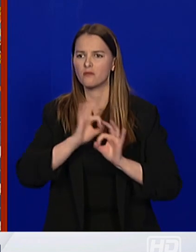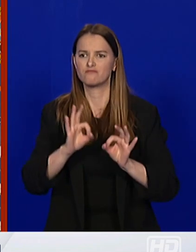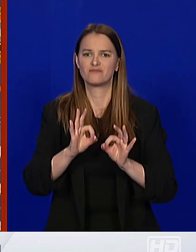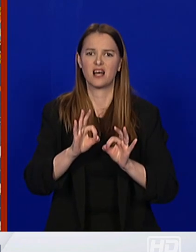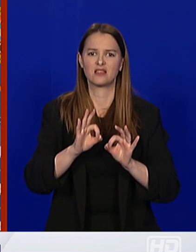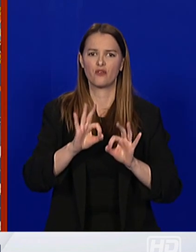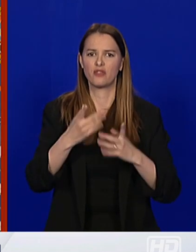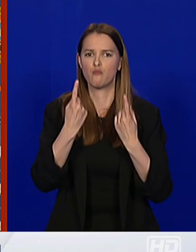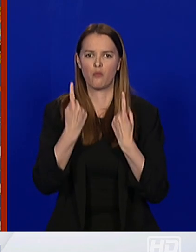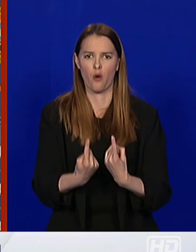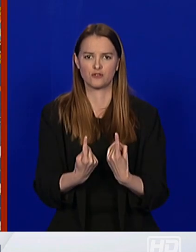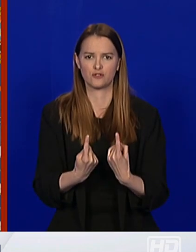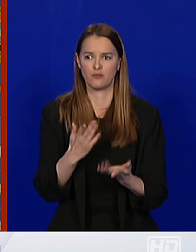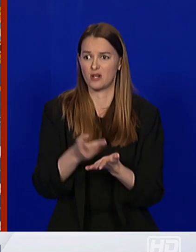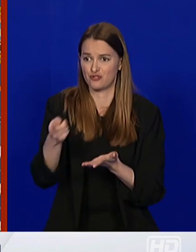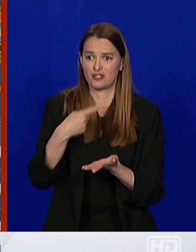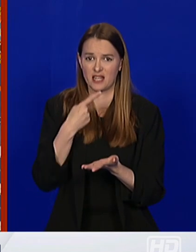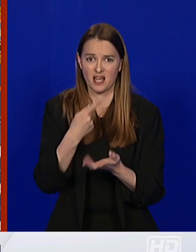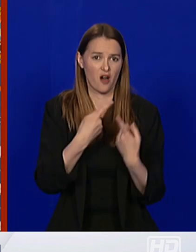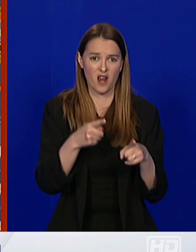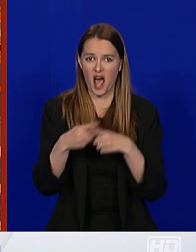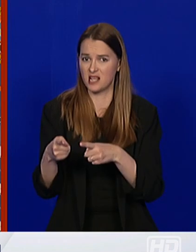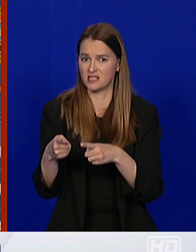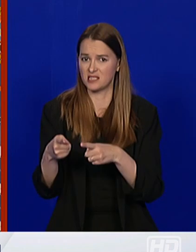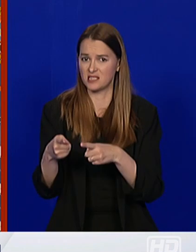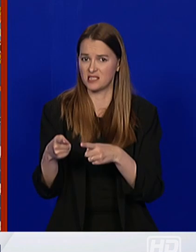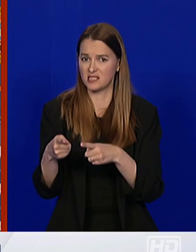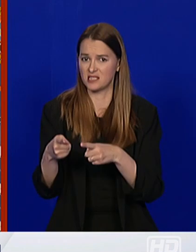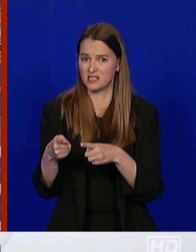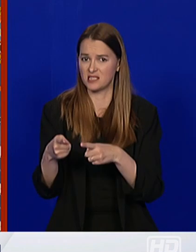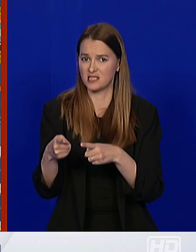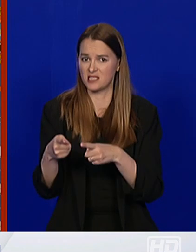upravo iz razloga što ste vi rekli. Međutim, moramo se na neki način komparirati.